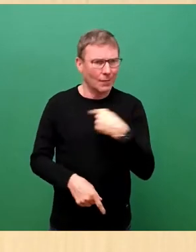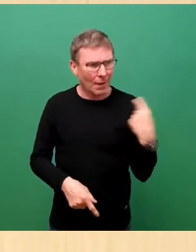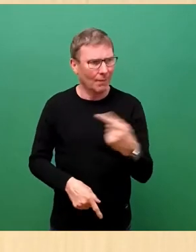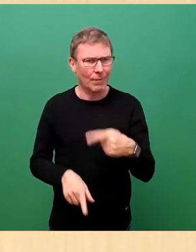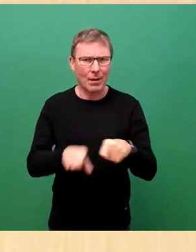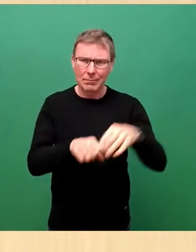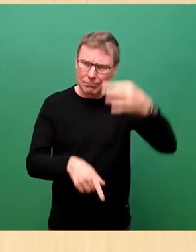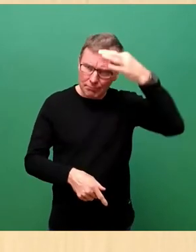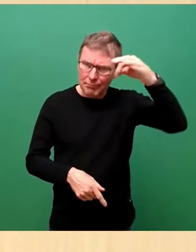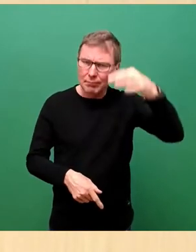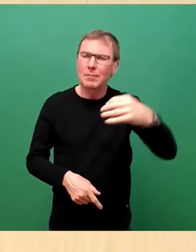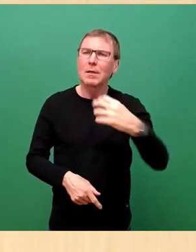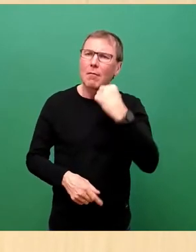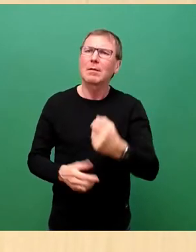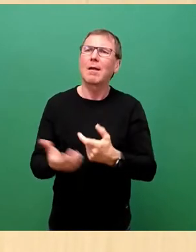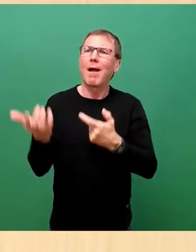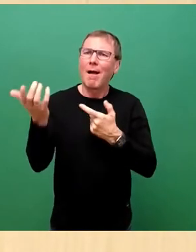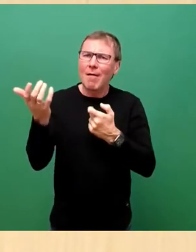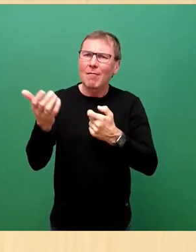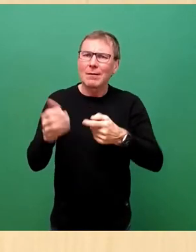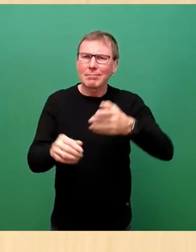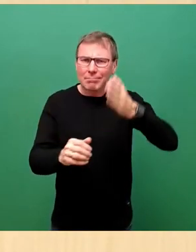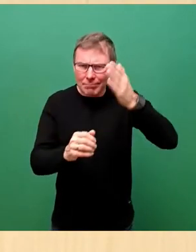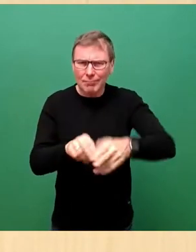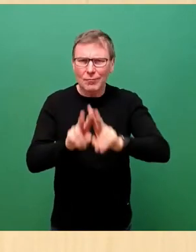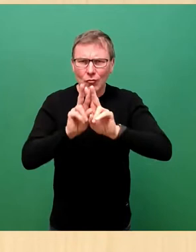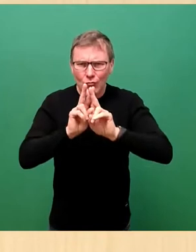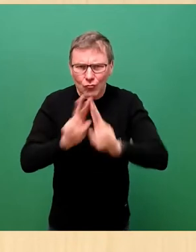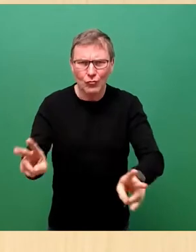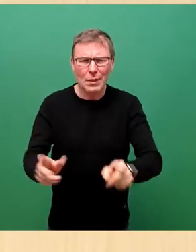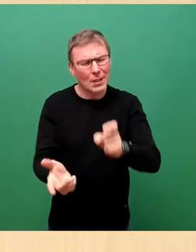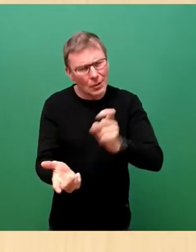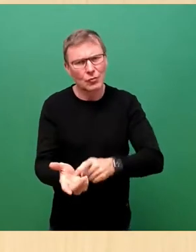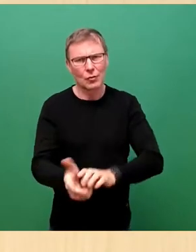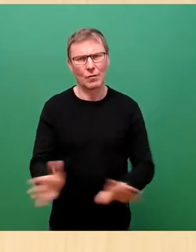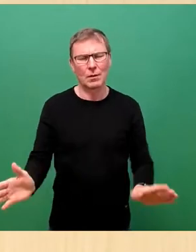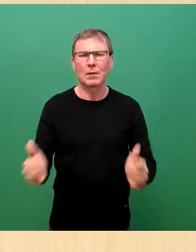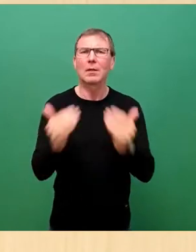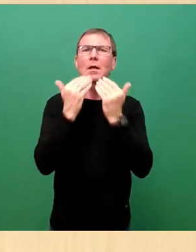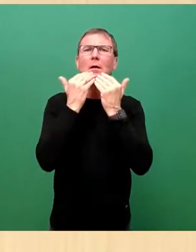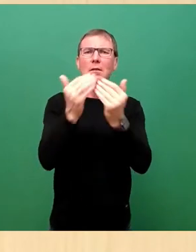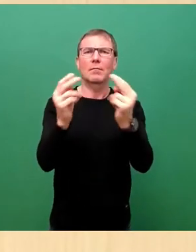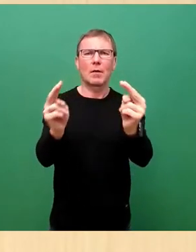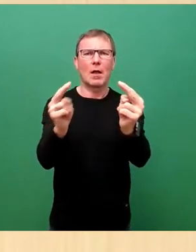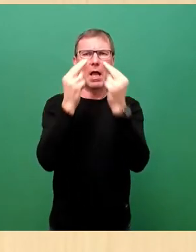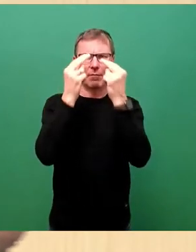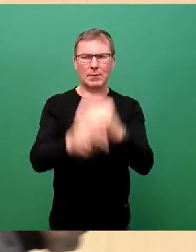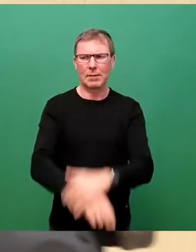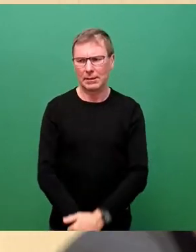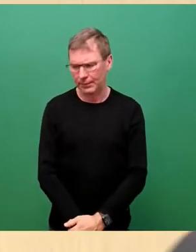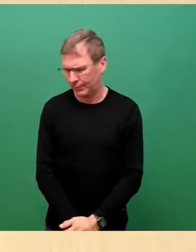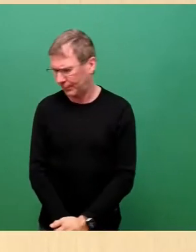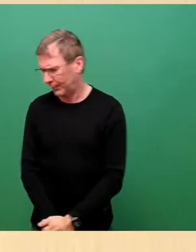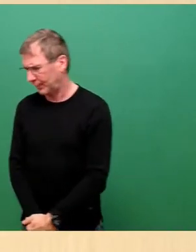Die Waffen sollen schweigen und das unverzüglich. Vielen Dank für die Aufmerksamkeit.